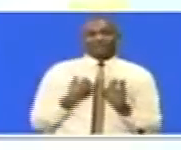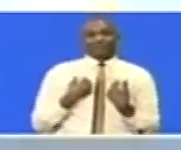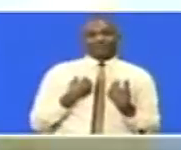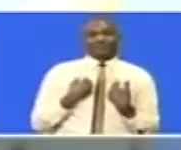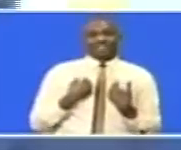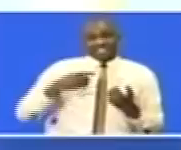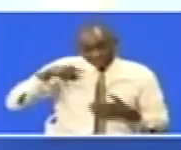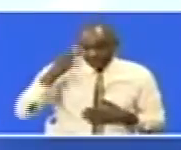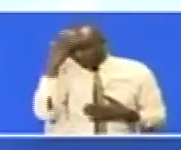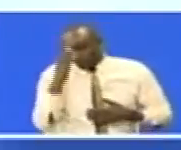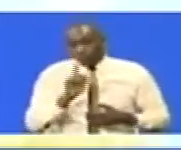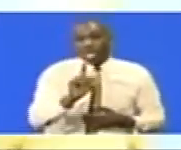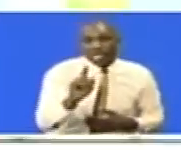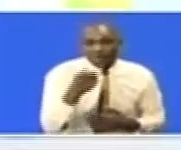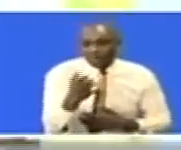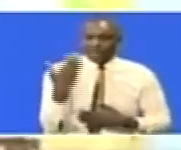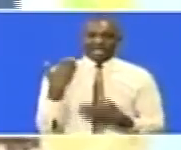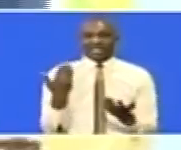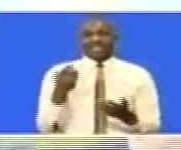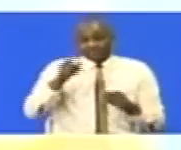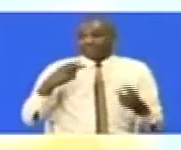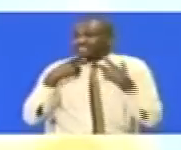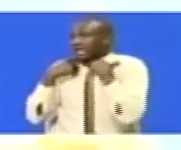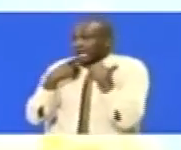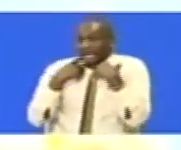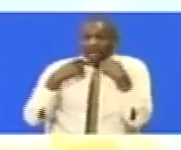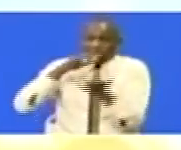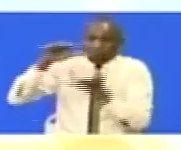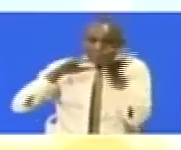ni kwenda au ni kurudi. Wamekaa pale wameshikwa na bumbuwazi.